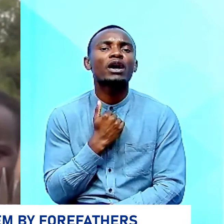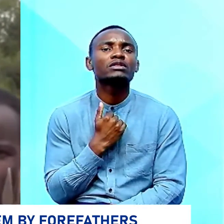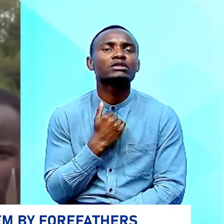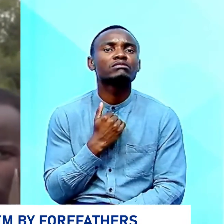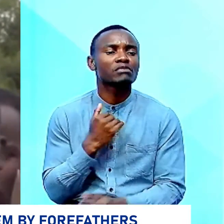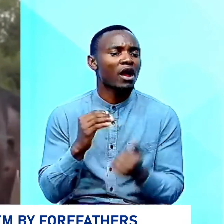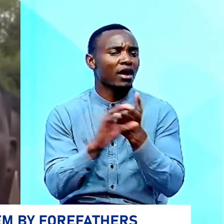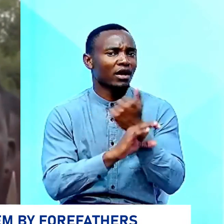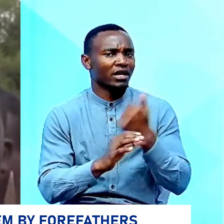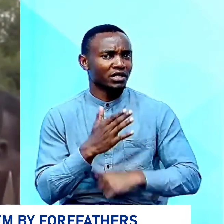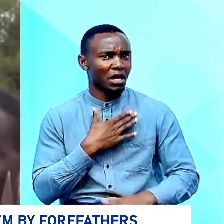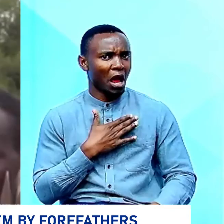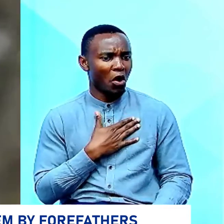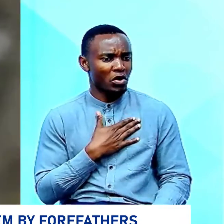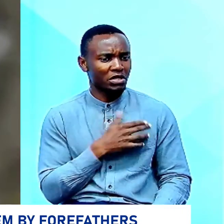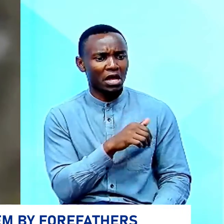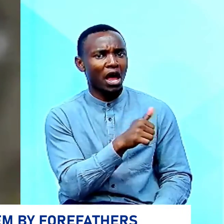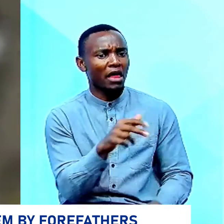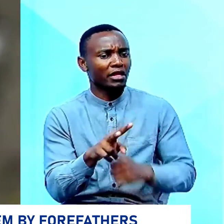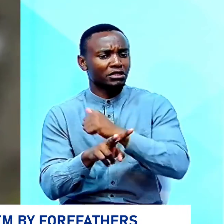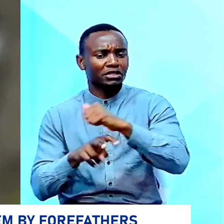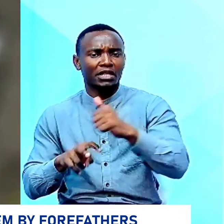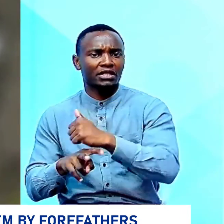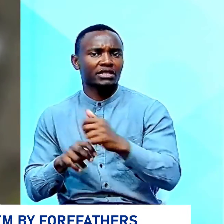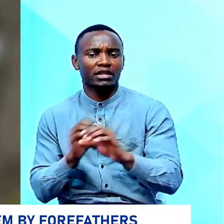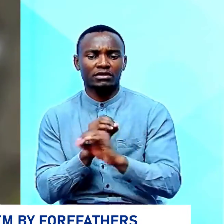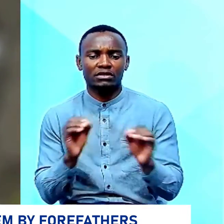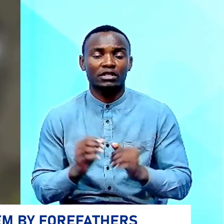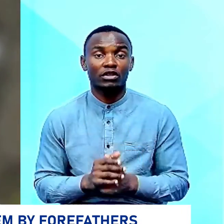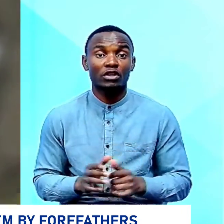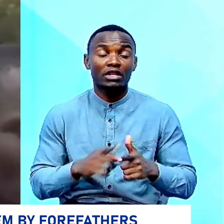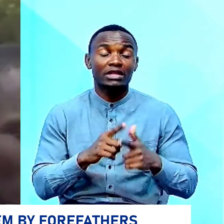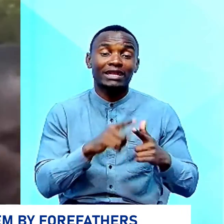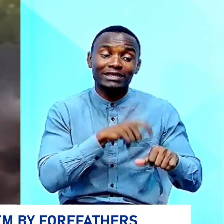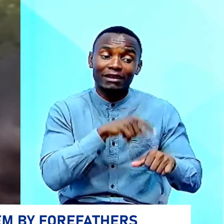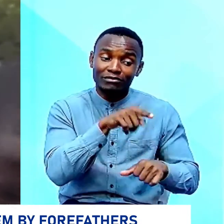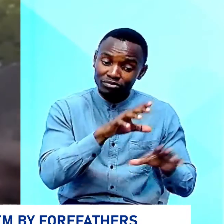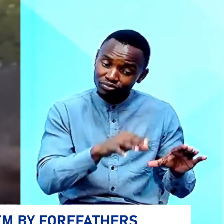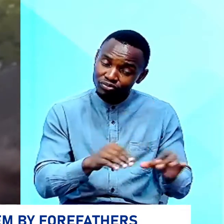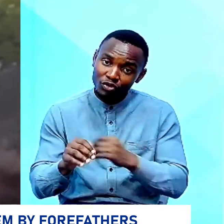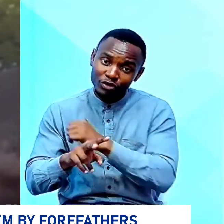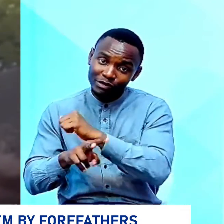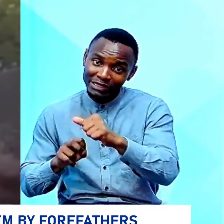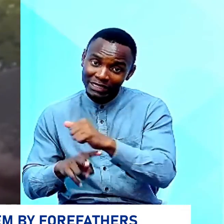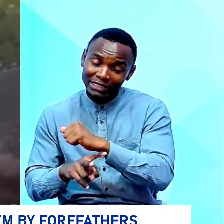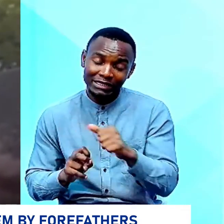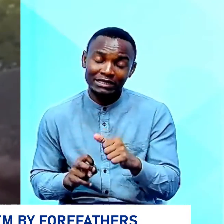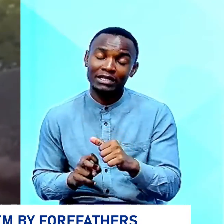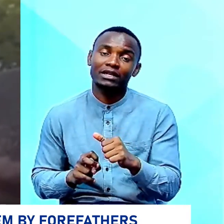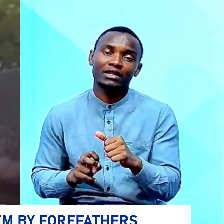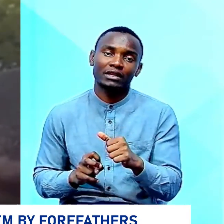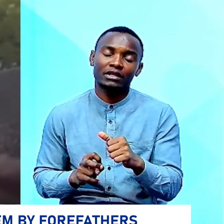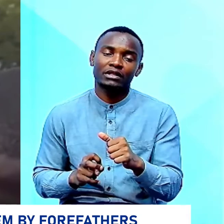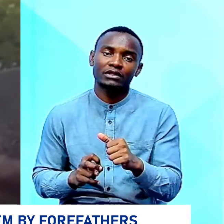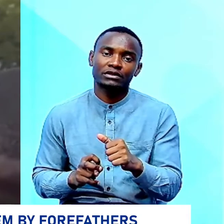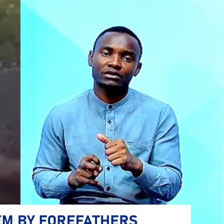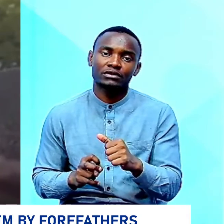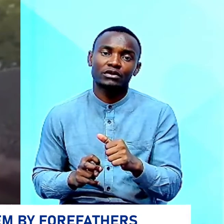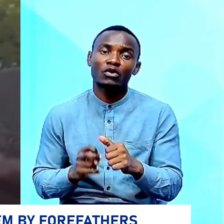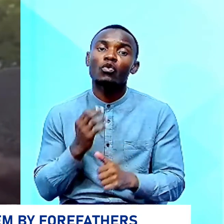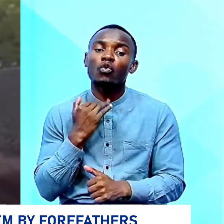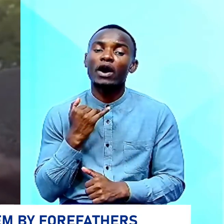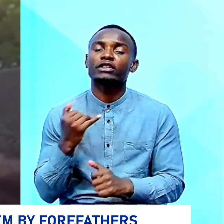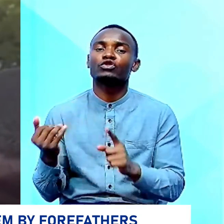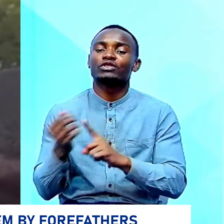haitanyokolewa na mabwenyenye. So walipoenda kunyakua na walipojiandikishia hiyo title ikuwe yao sote mbili 117